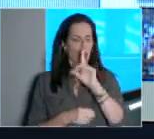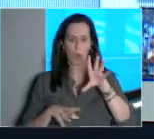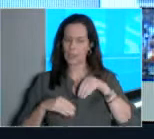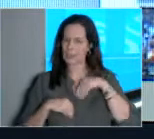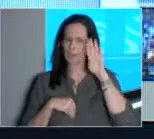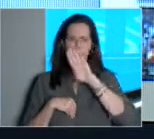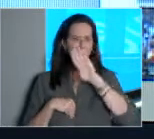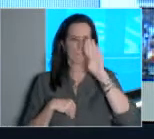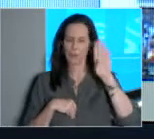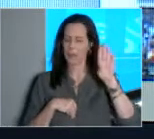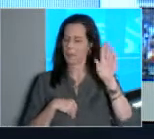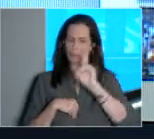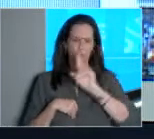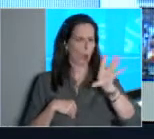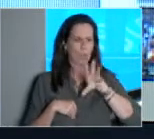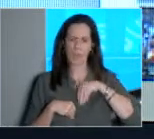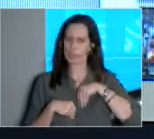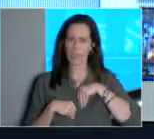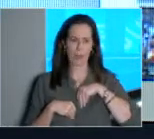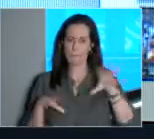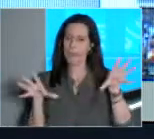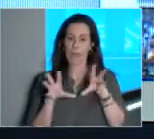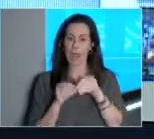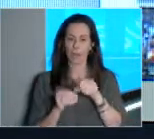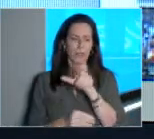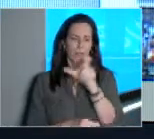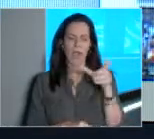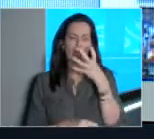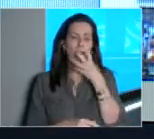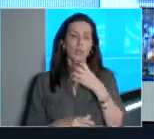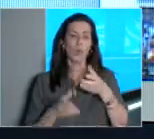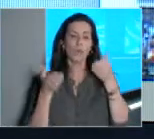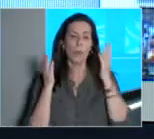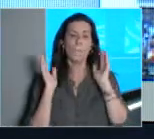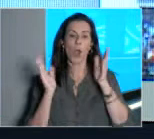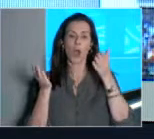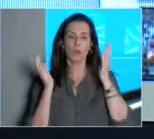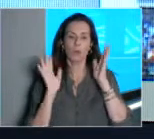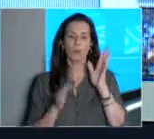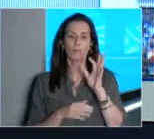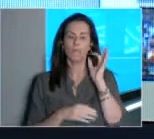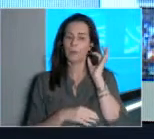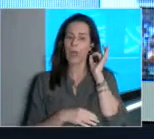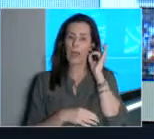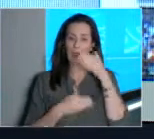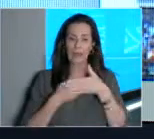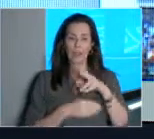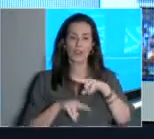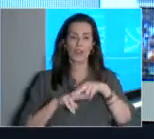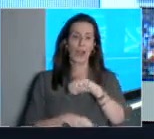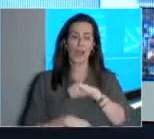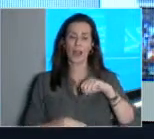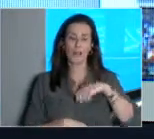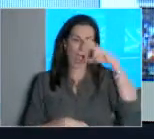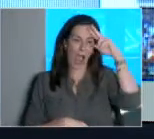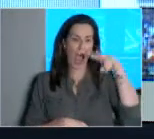נתניהו תחת כתב אישום. ועוד כותרת עצובה מאוד, טרגית, הפעוטה נותרה לבד, מת